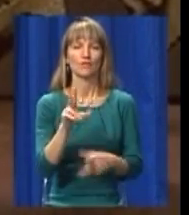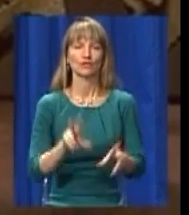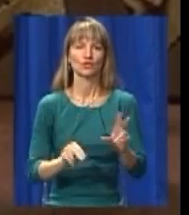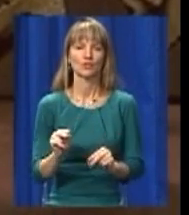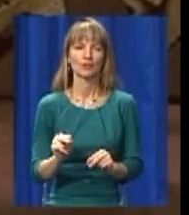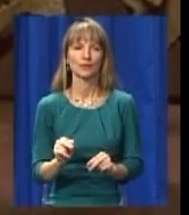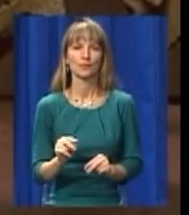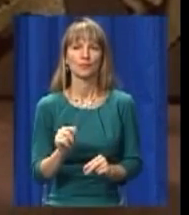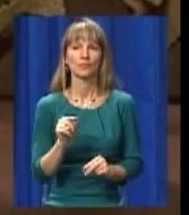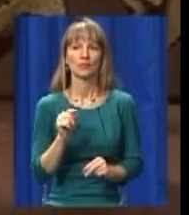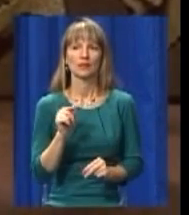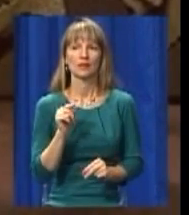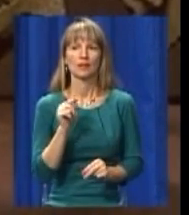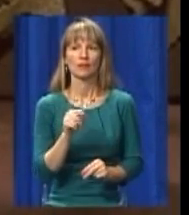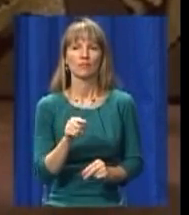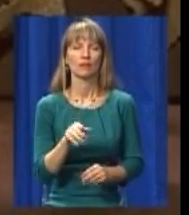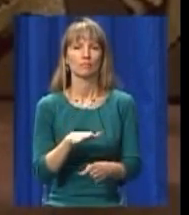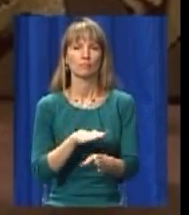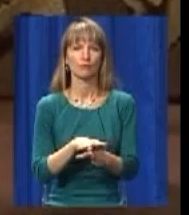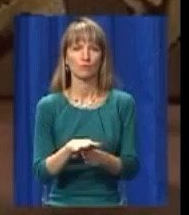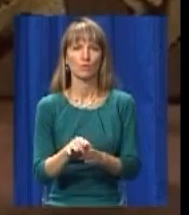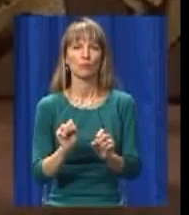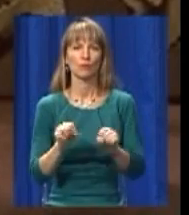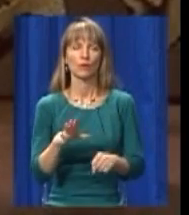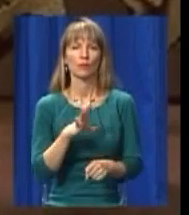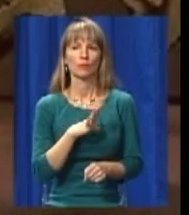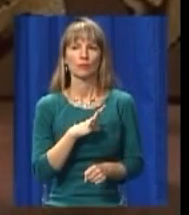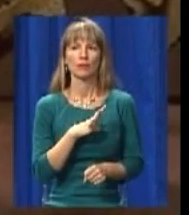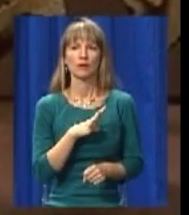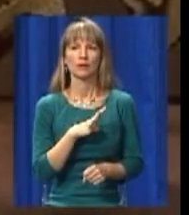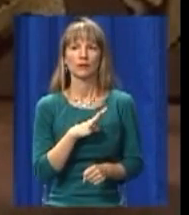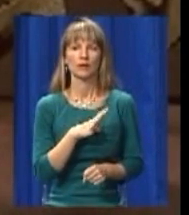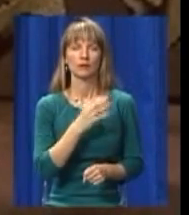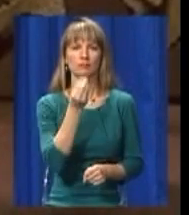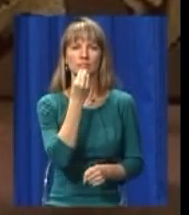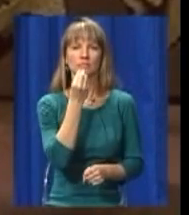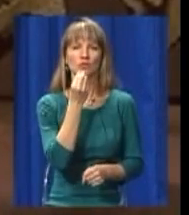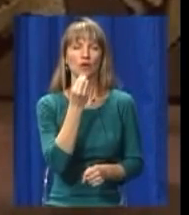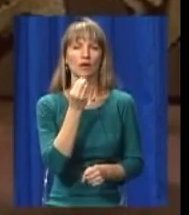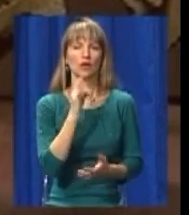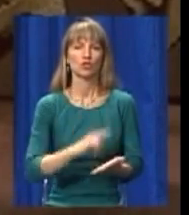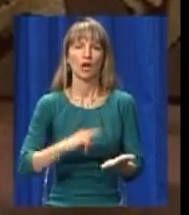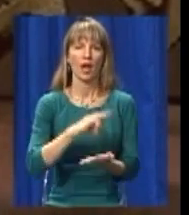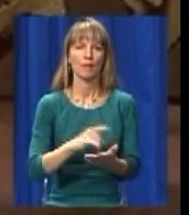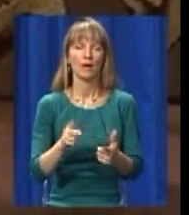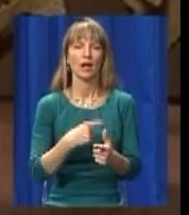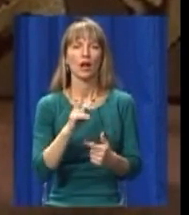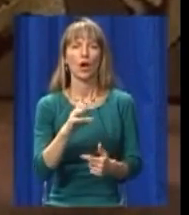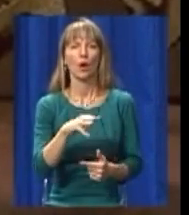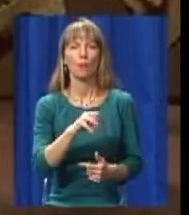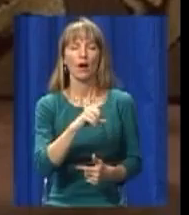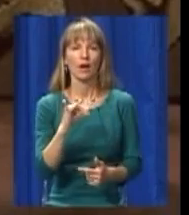вважають. Він цілком може обходитися жабами та комахами, або ж ягодами